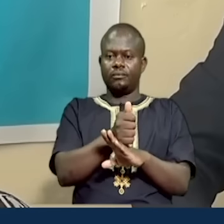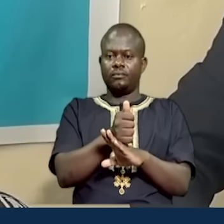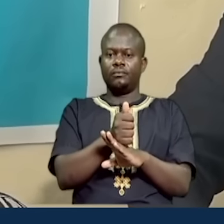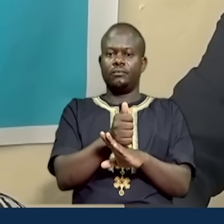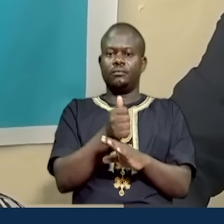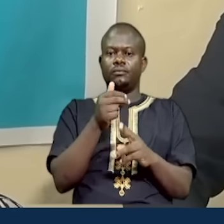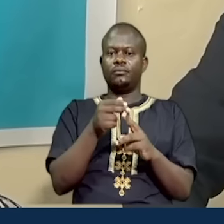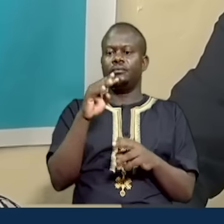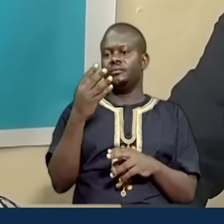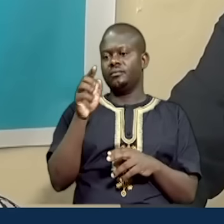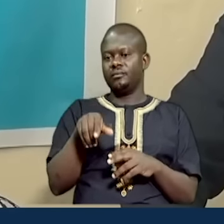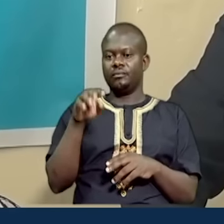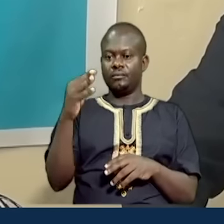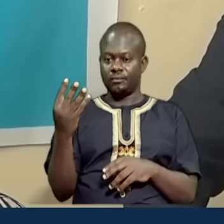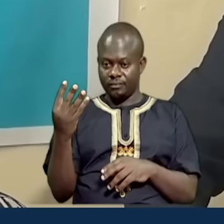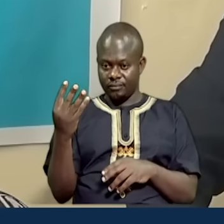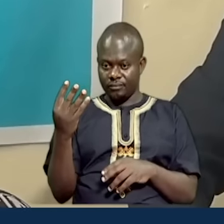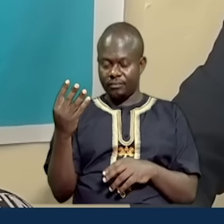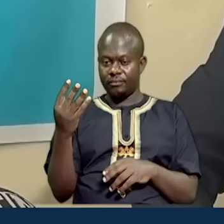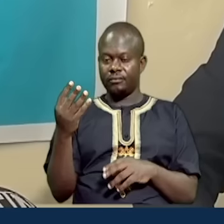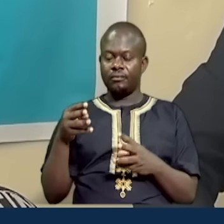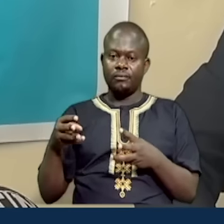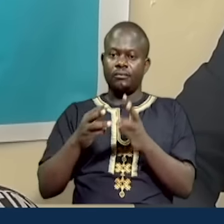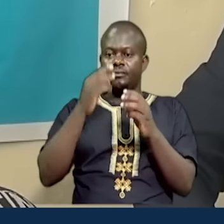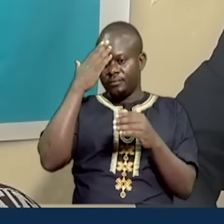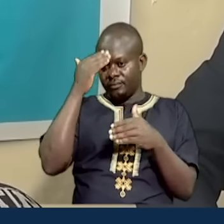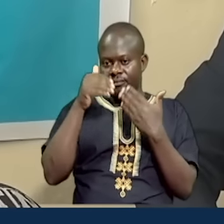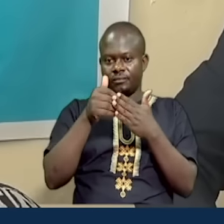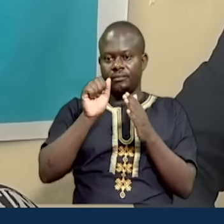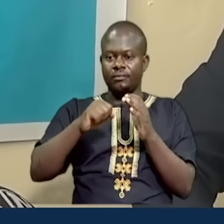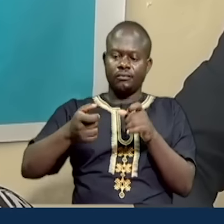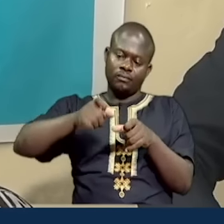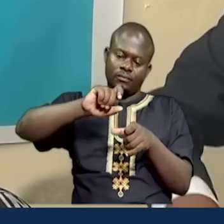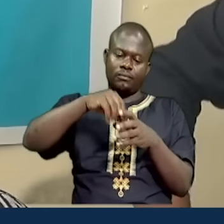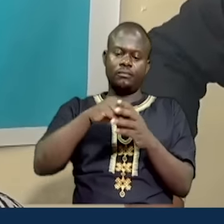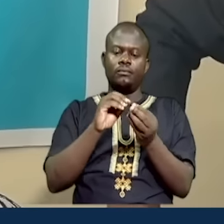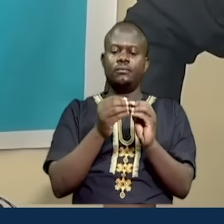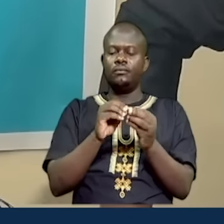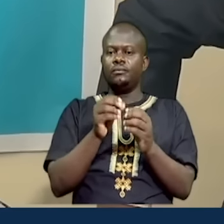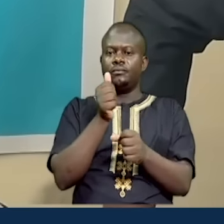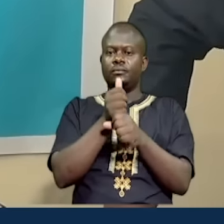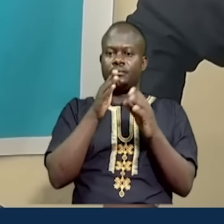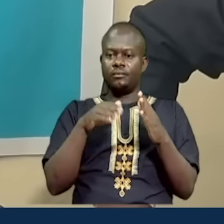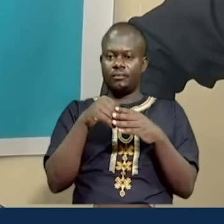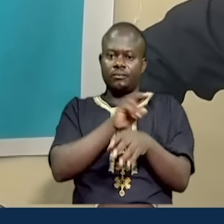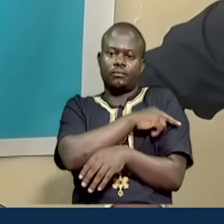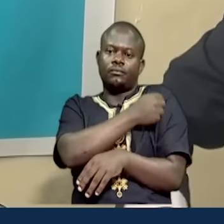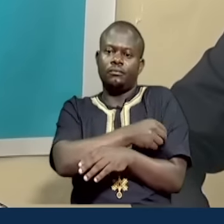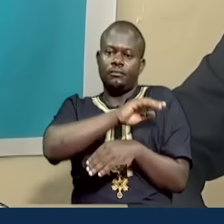bita 4x4 ni uburyo bwo kugira ngo hakubwe umubare w'abakozi bo kwa muganga